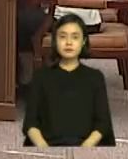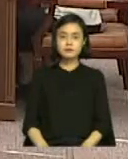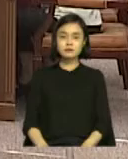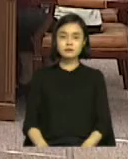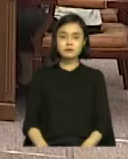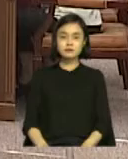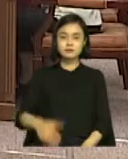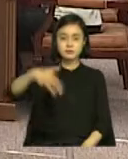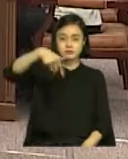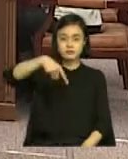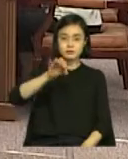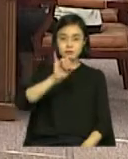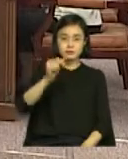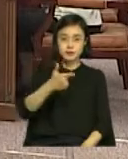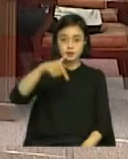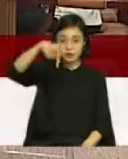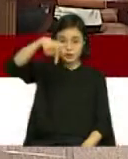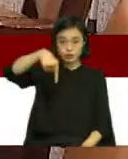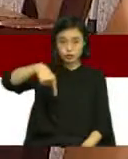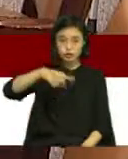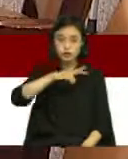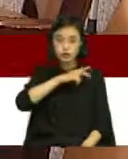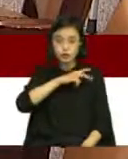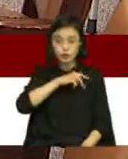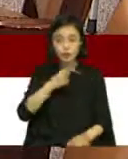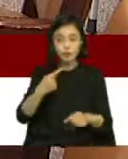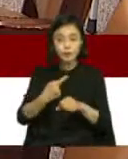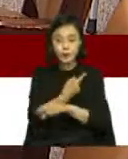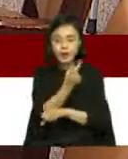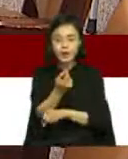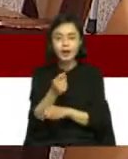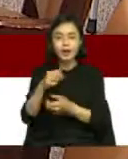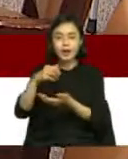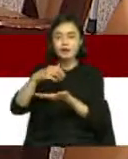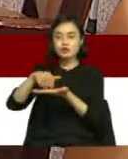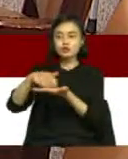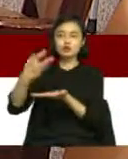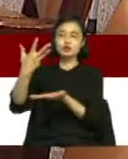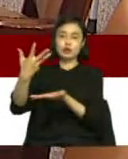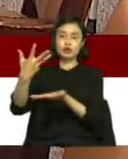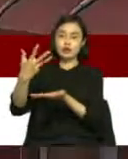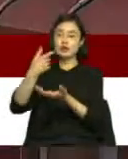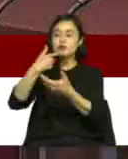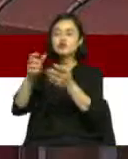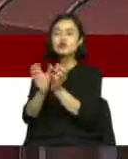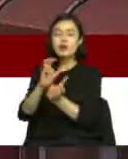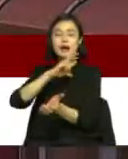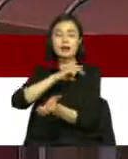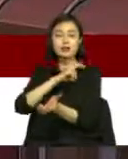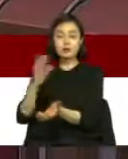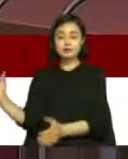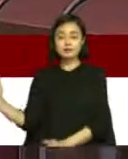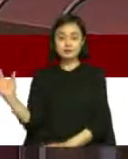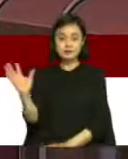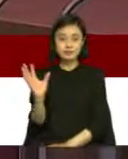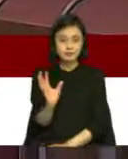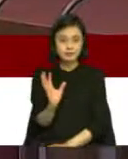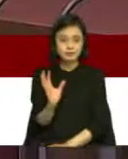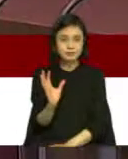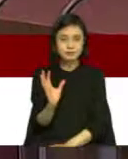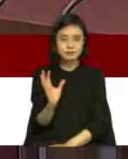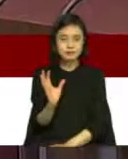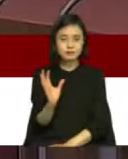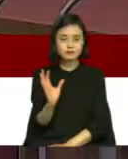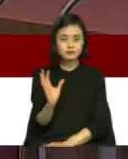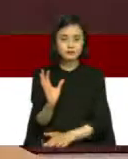추윤구 의원을 제외한 8명의 민주당 의원들은 선거 정족수를 충족하는 만큼 자유한국당 의원이 모두 빠진 상황에서